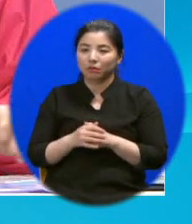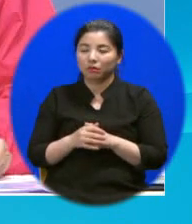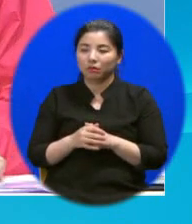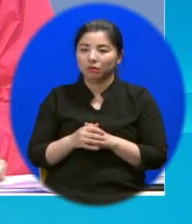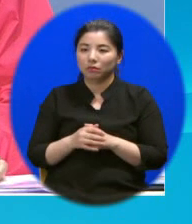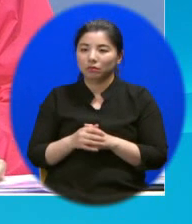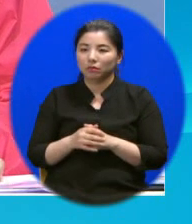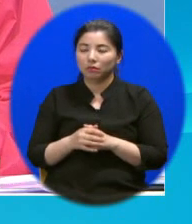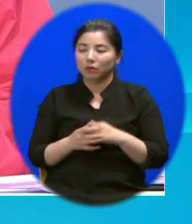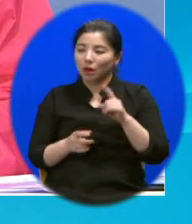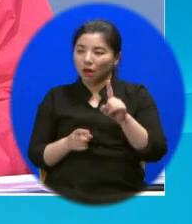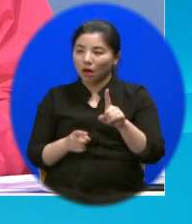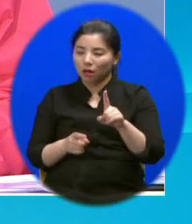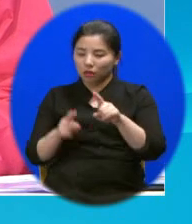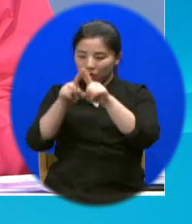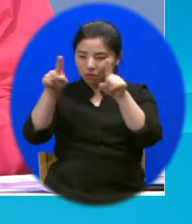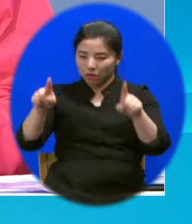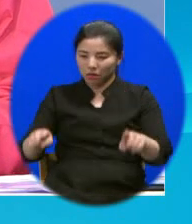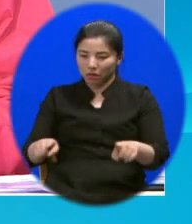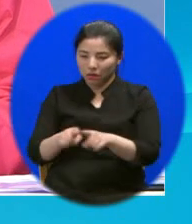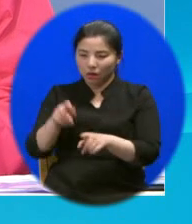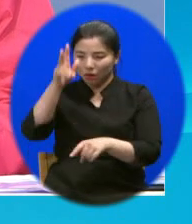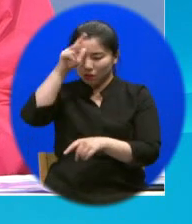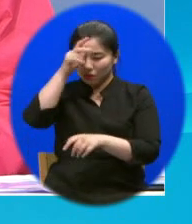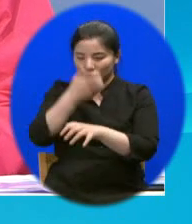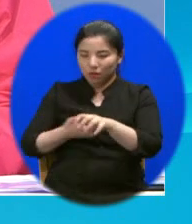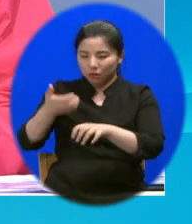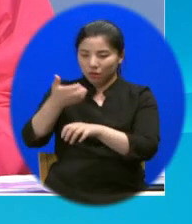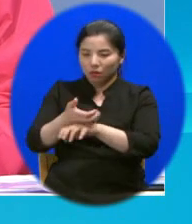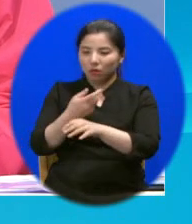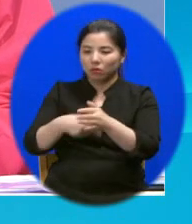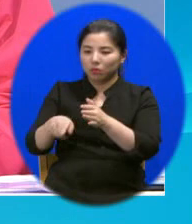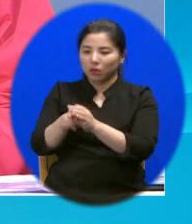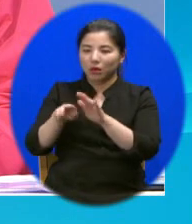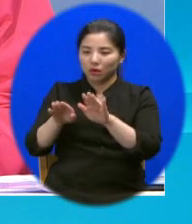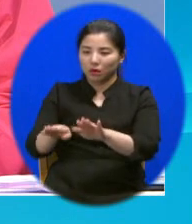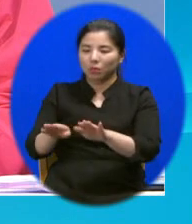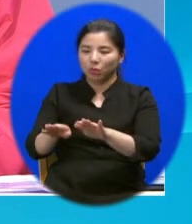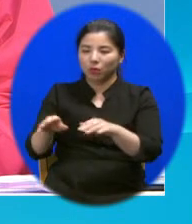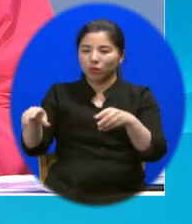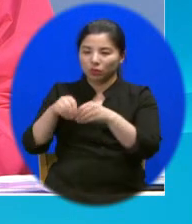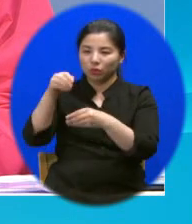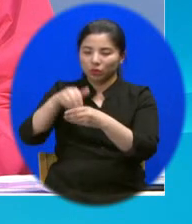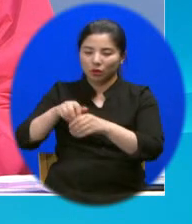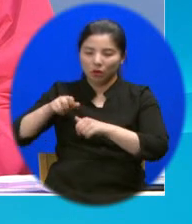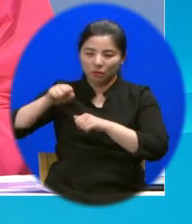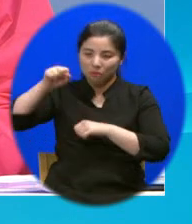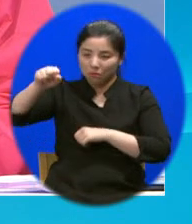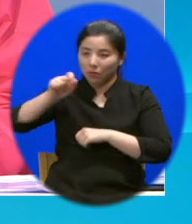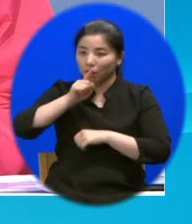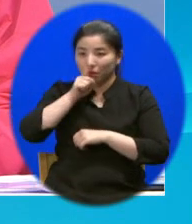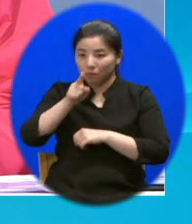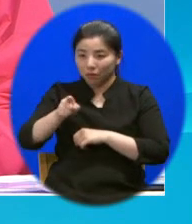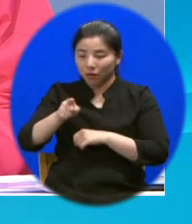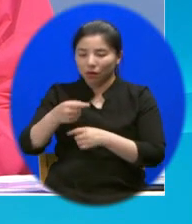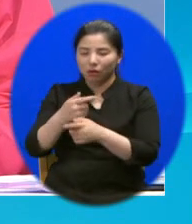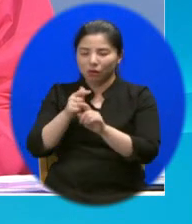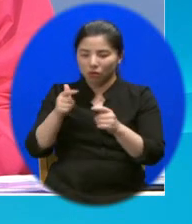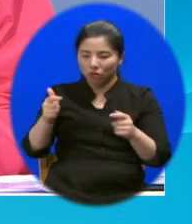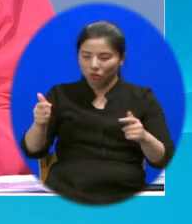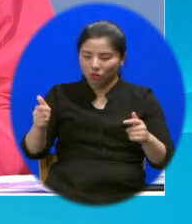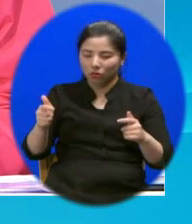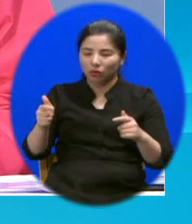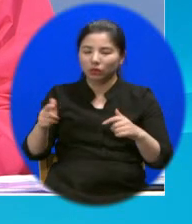한 페이지를 할애해서 경찰 개혁 을 하게 해서 어 이번 그 총선에 임한다 이런 말씀을 하셨어요 여러가지